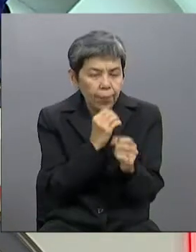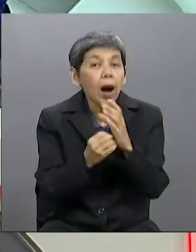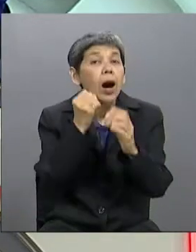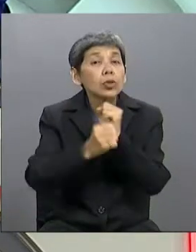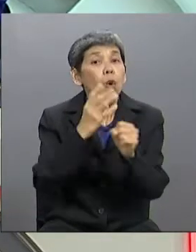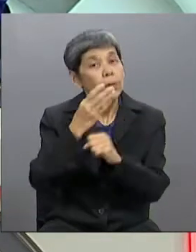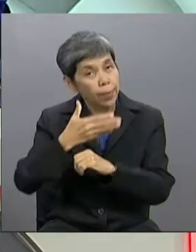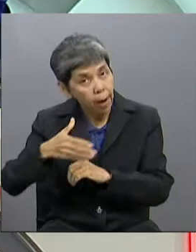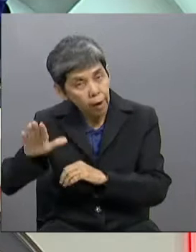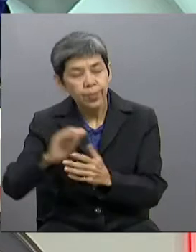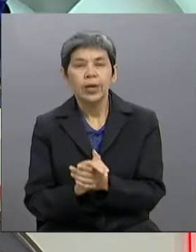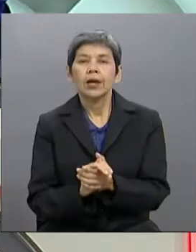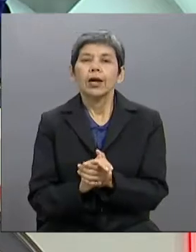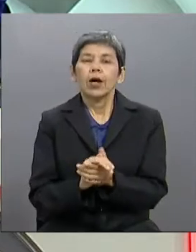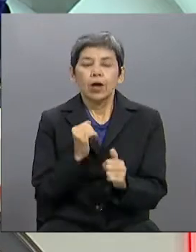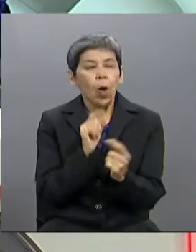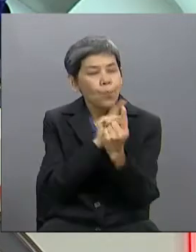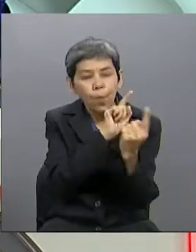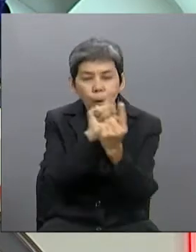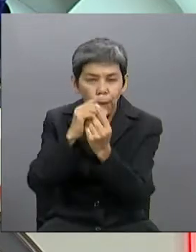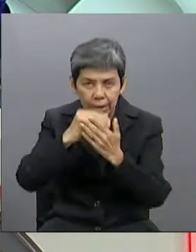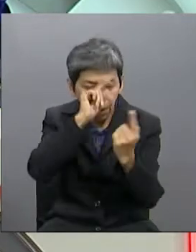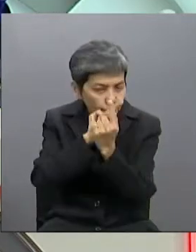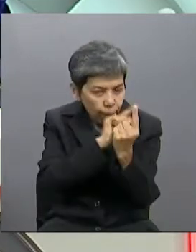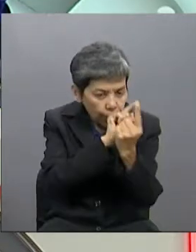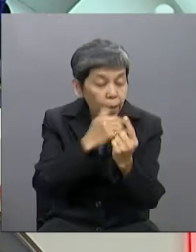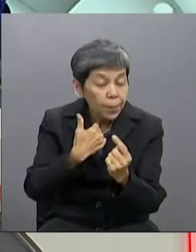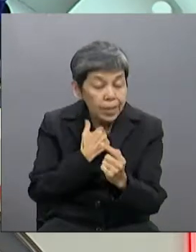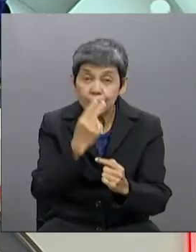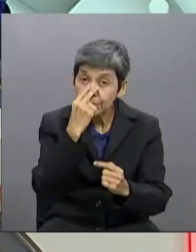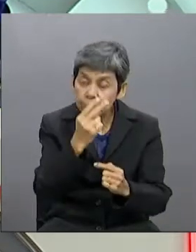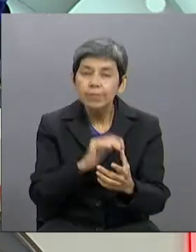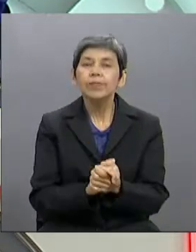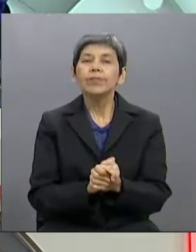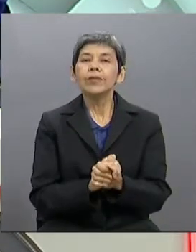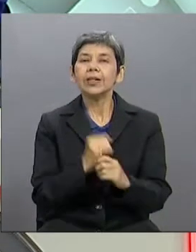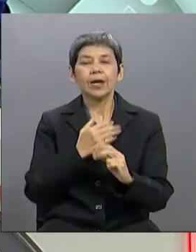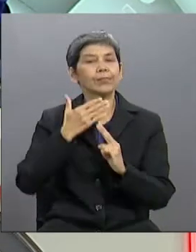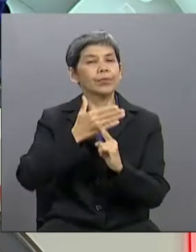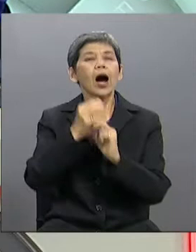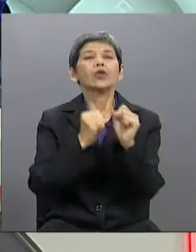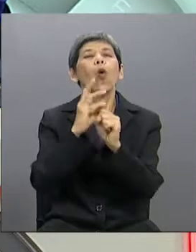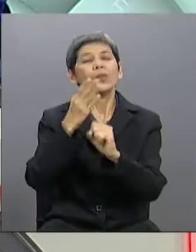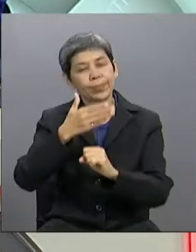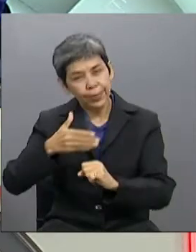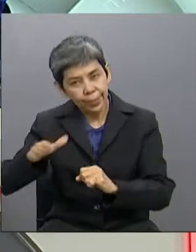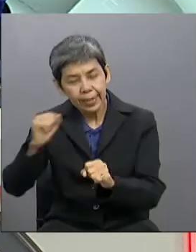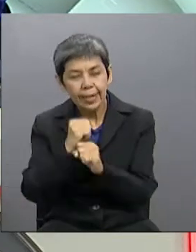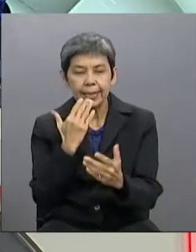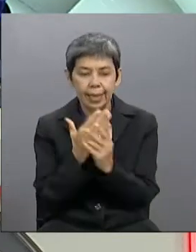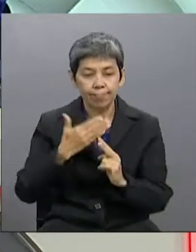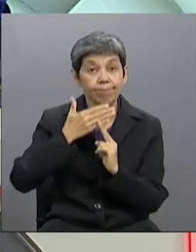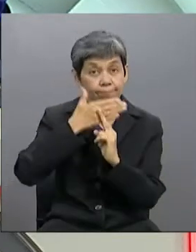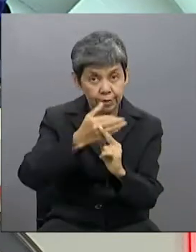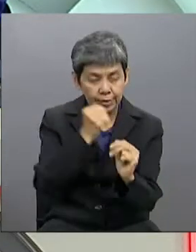ราชการนะคะแล้วก็ลูกศิษย์มาพบปะกันค่ะก็เรียกงานนี้นะคะว่าผ้าป่างานเกษียณรวมใจค่ะก็เพื่อนำเงินที่ได้นั้น